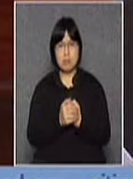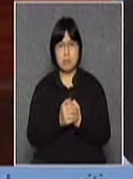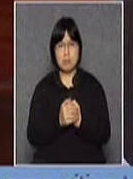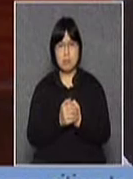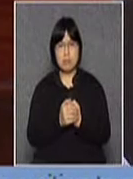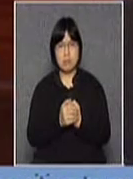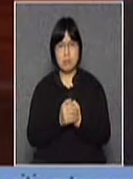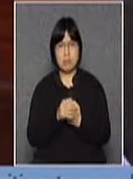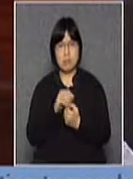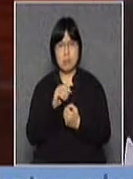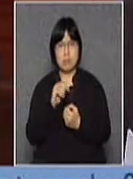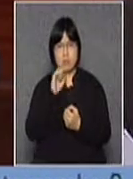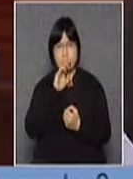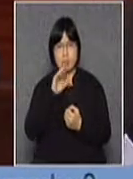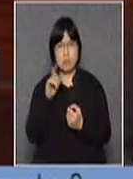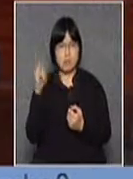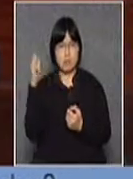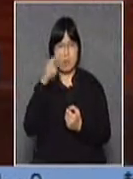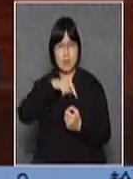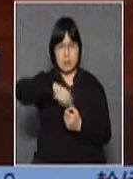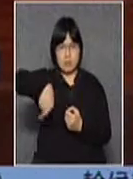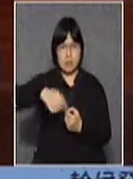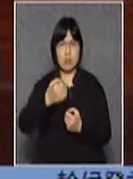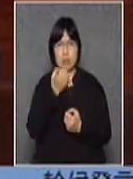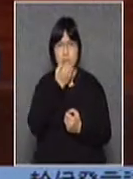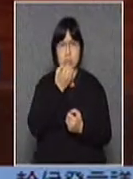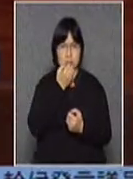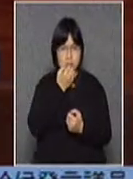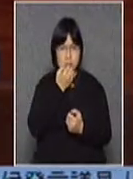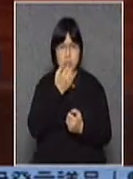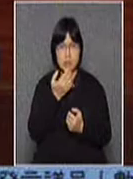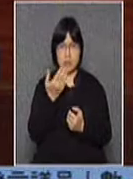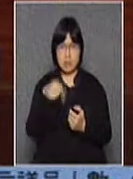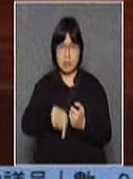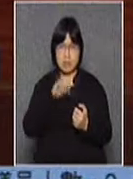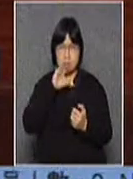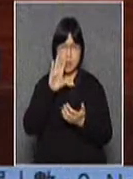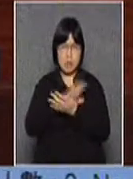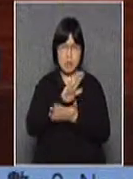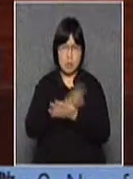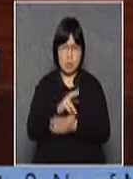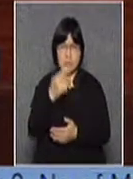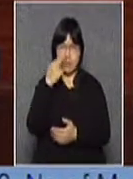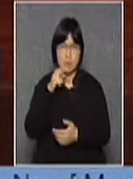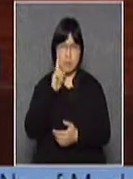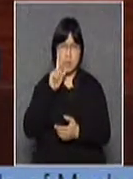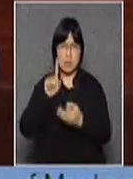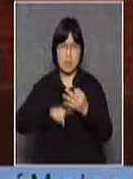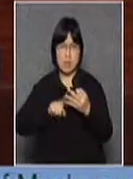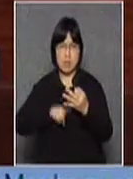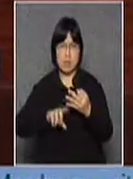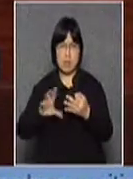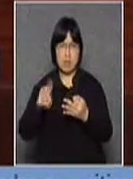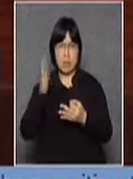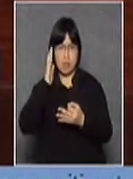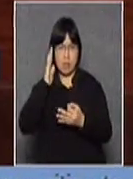講呢一個嘅赤鱲角，講呢一個嘅東涌，我呢個以前同講咗好多年一個好慘痛嘅例子，就話黃伯當年喺赤